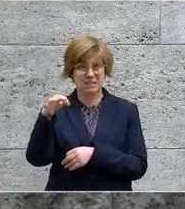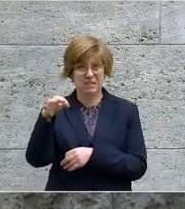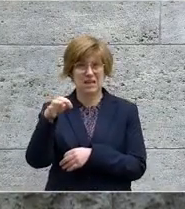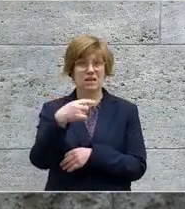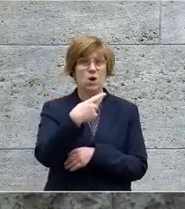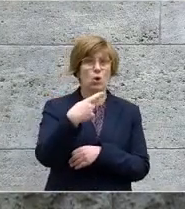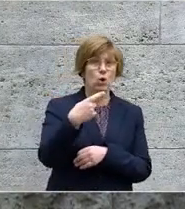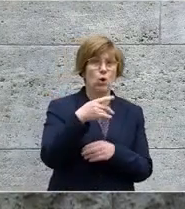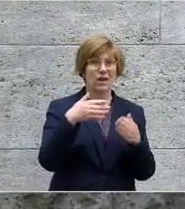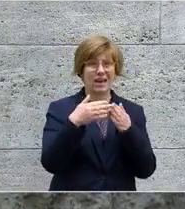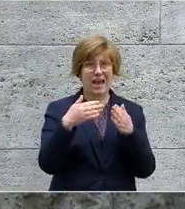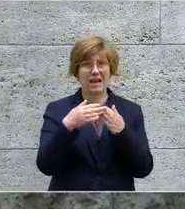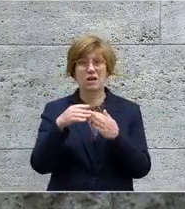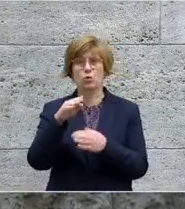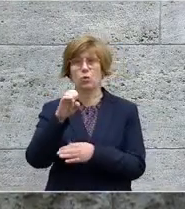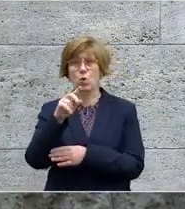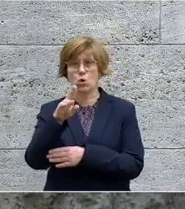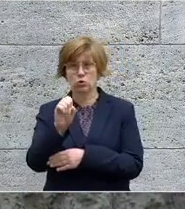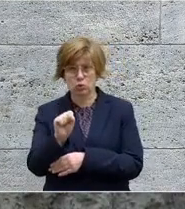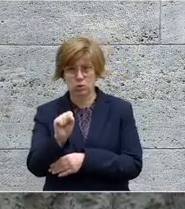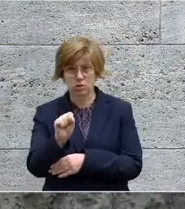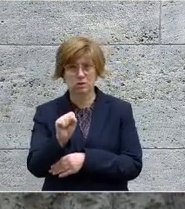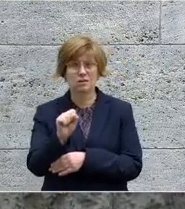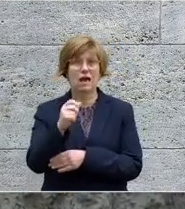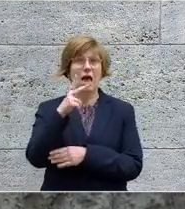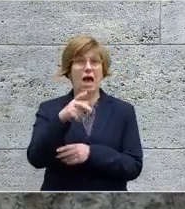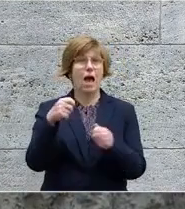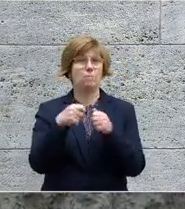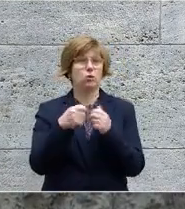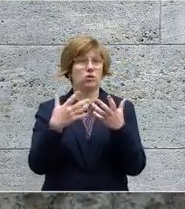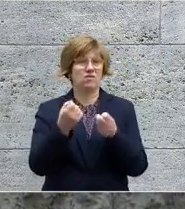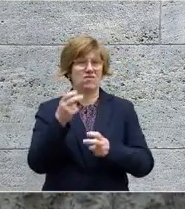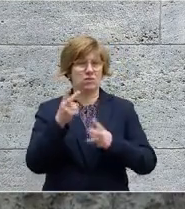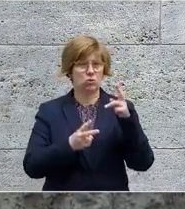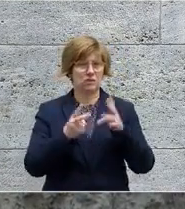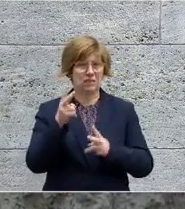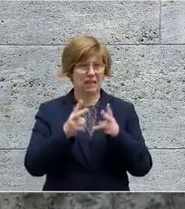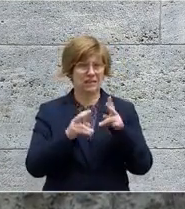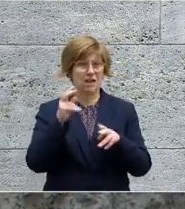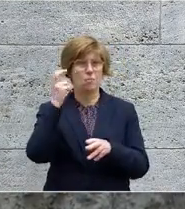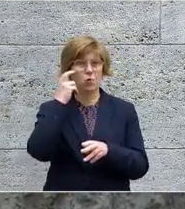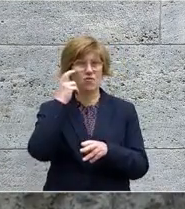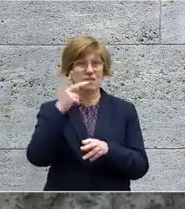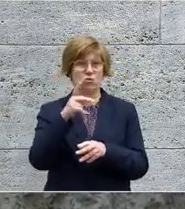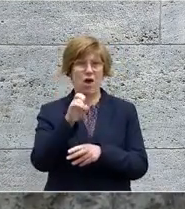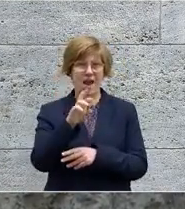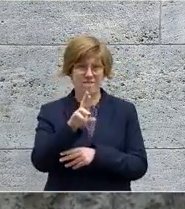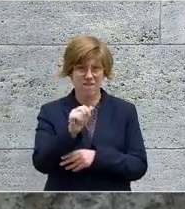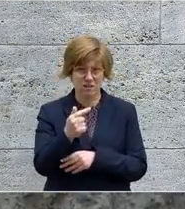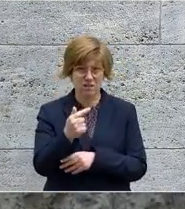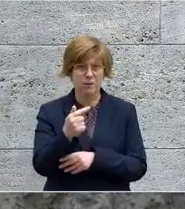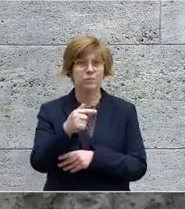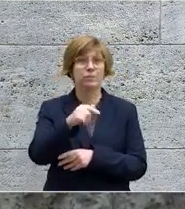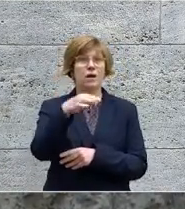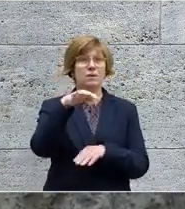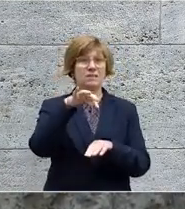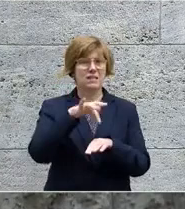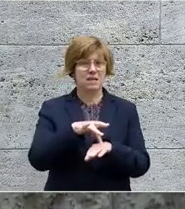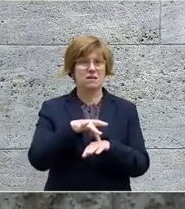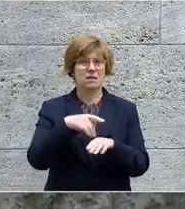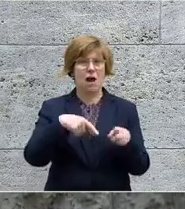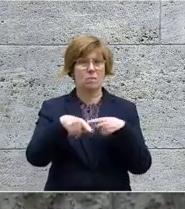Vizepräsidentinnen Göring-Eckardt und Özüz, Herrn Bundesverfassungsrichter Professor Eifert, die Präsidentin